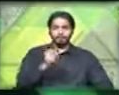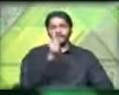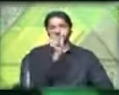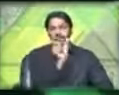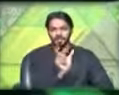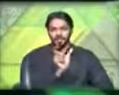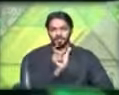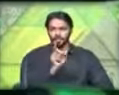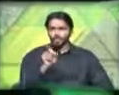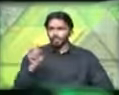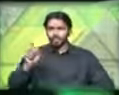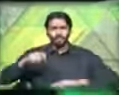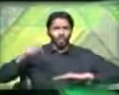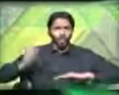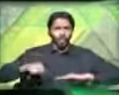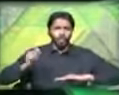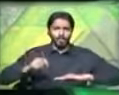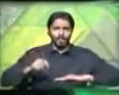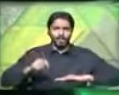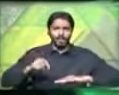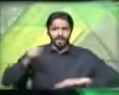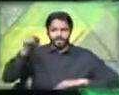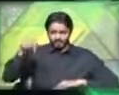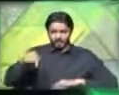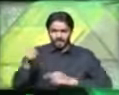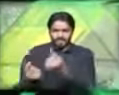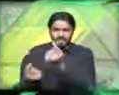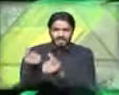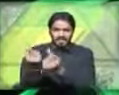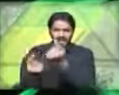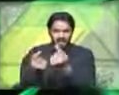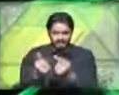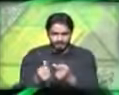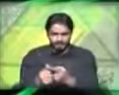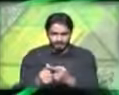القوم. نعم. وكنا لحكمهم شاهدين